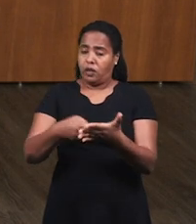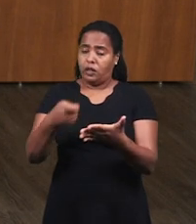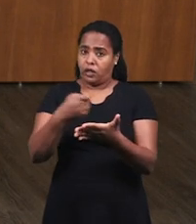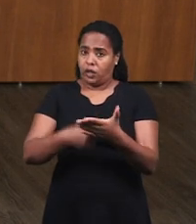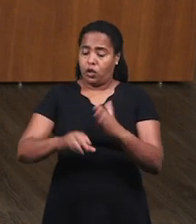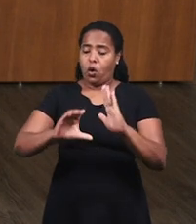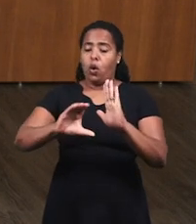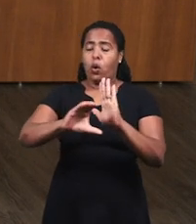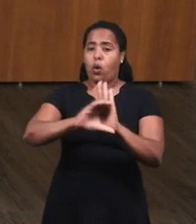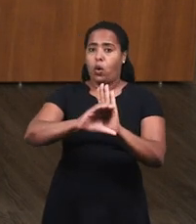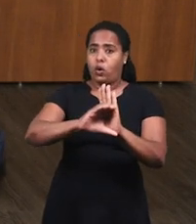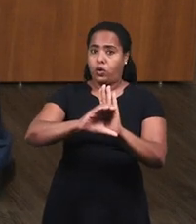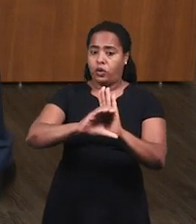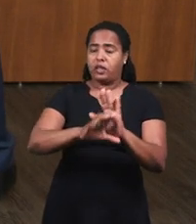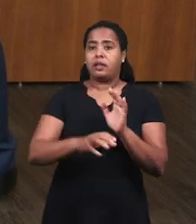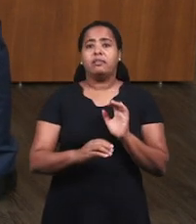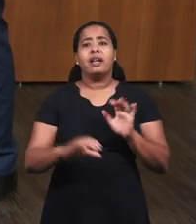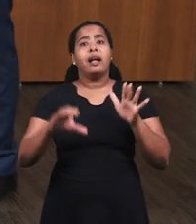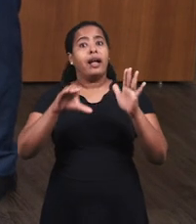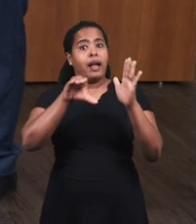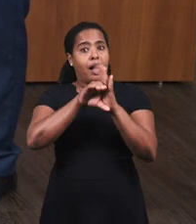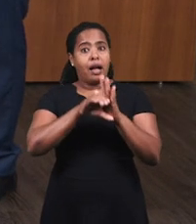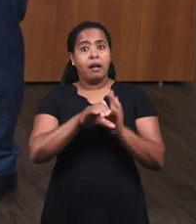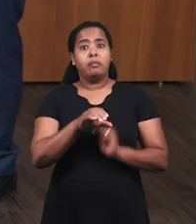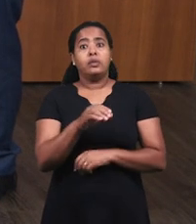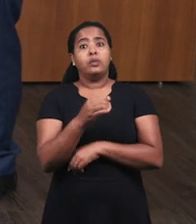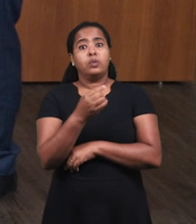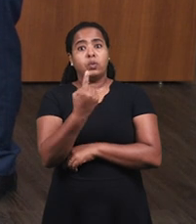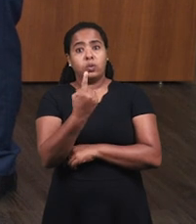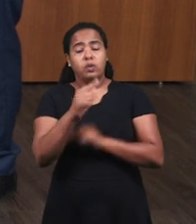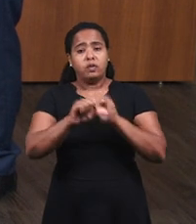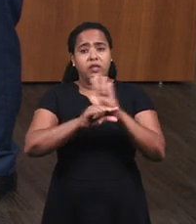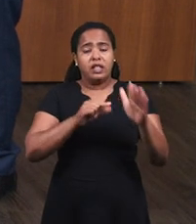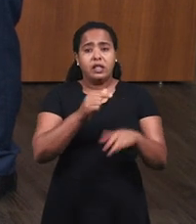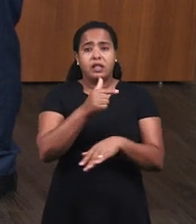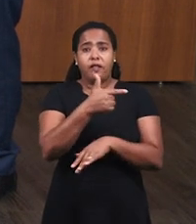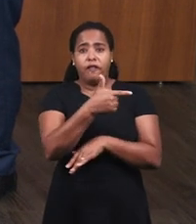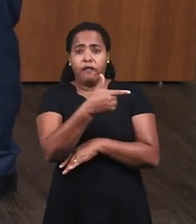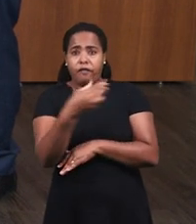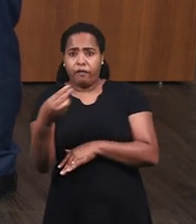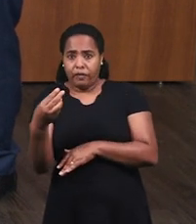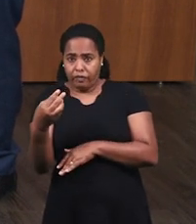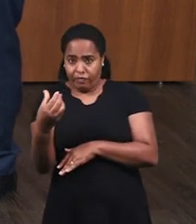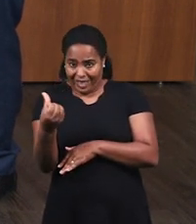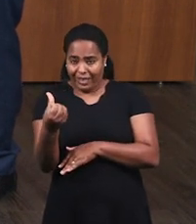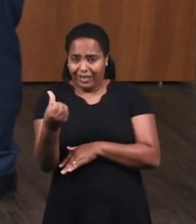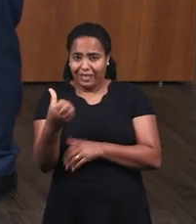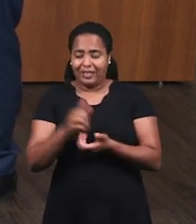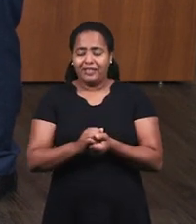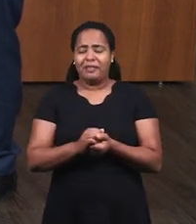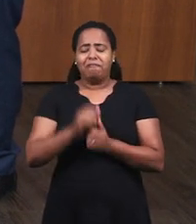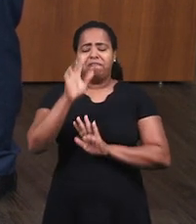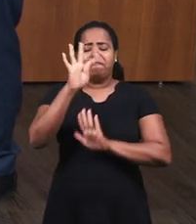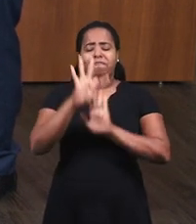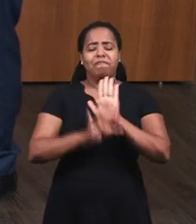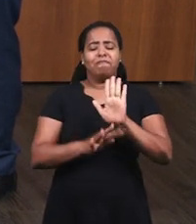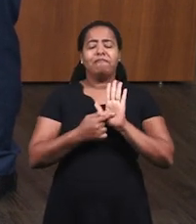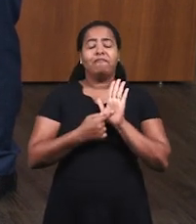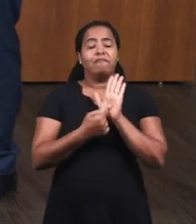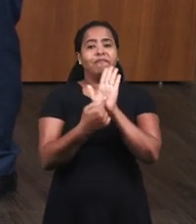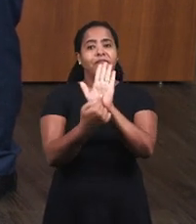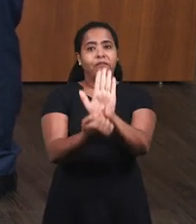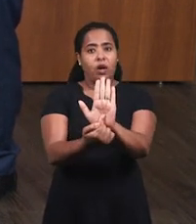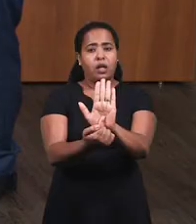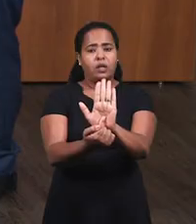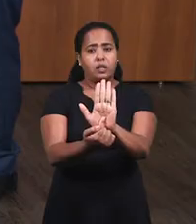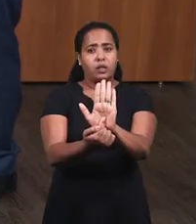написано Колоссянам, 1 глава, 26 стих. Это текст, который